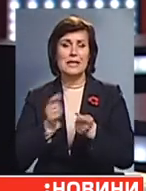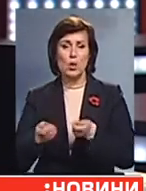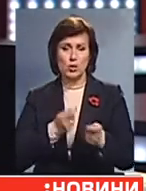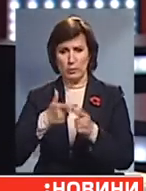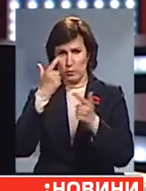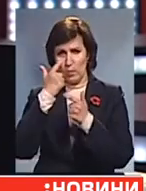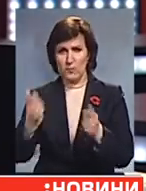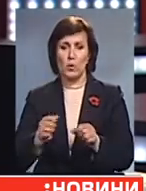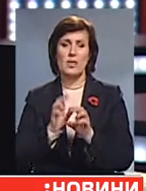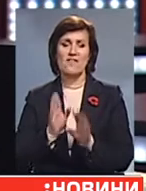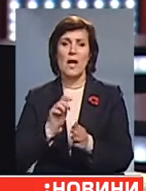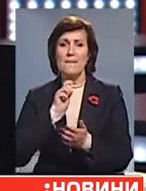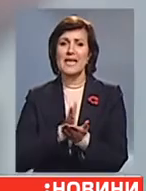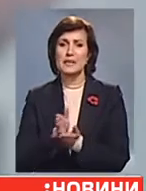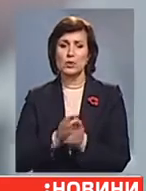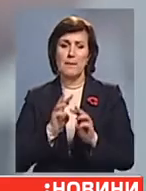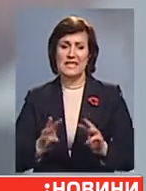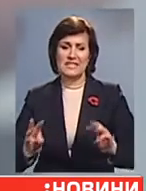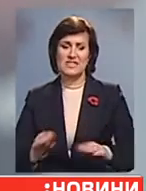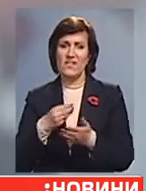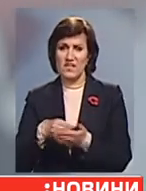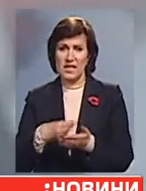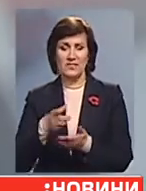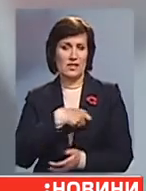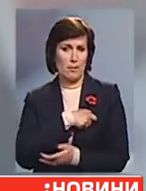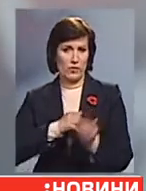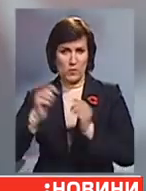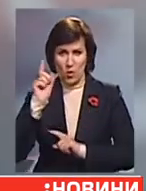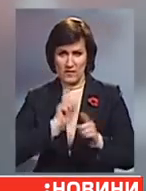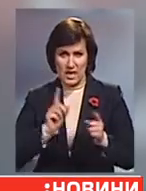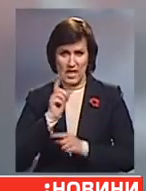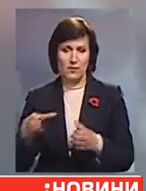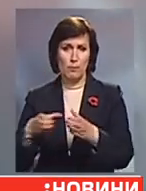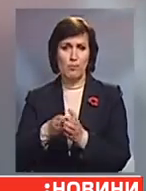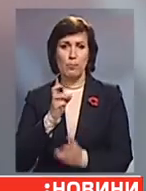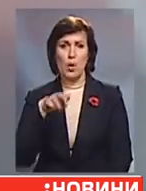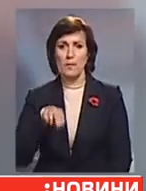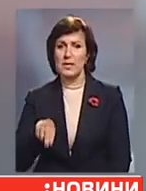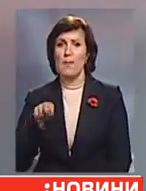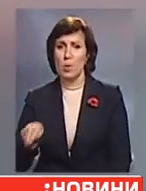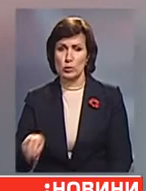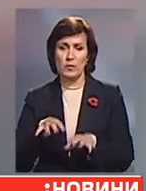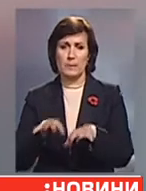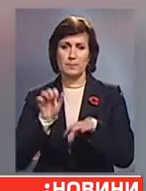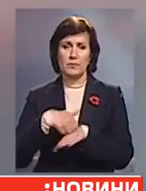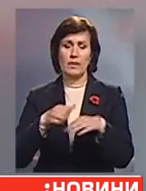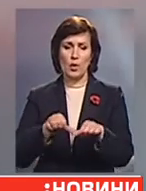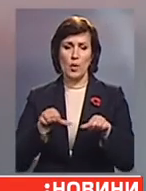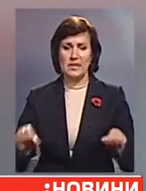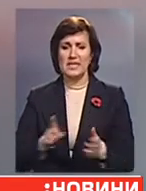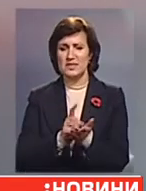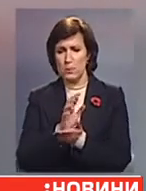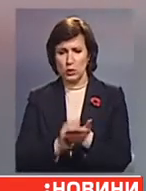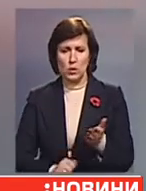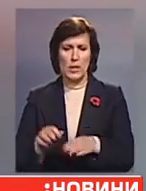прес-службі Міністерства фінансів. Роман Насіров – депутат Верховної Ради від блоку Петра Порошенка. У парламенті він очолює комітет з податкової